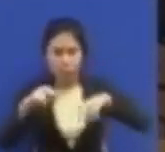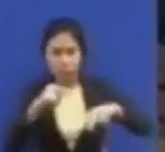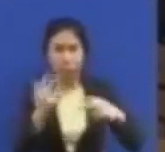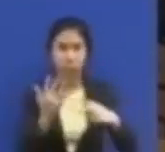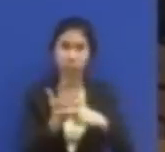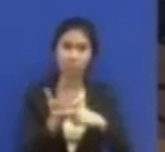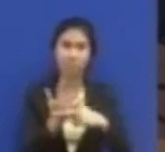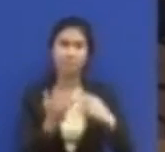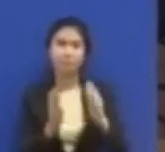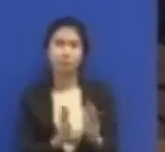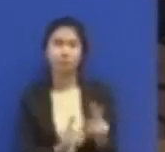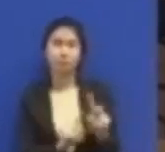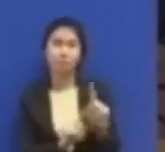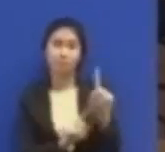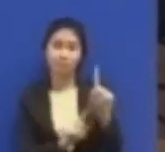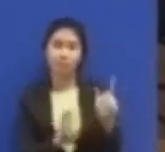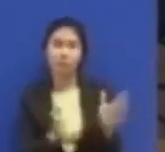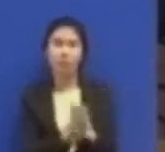3